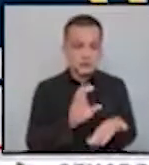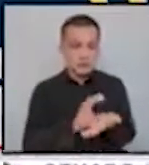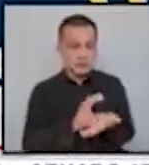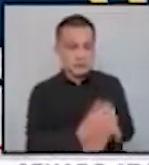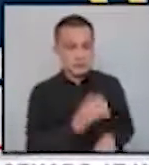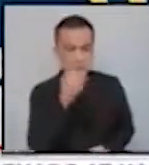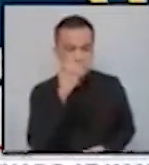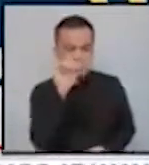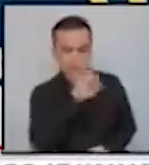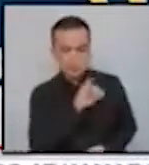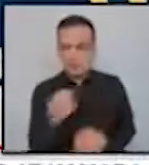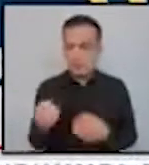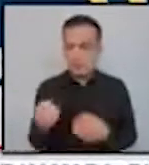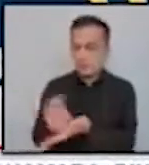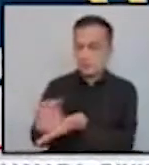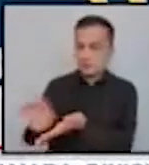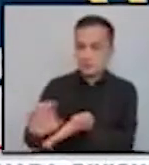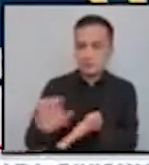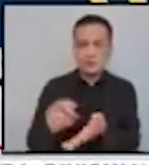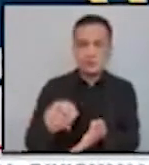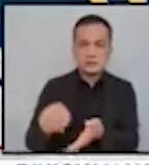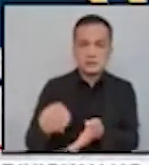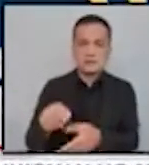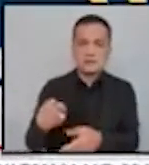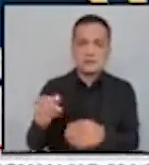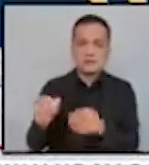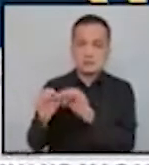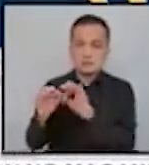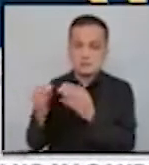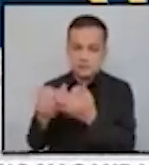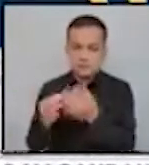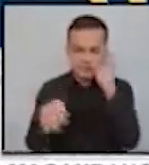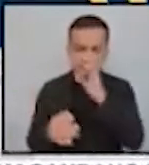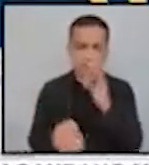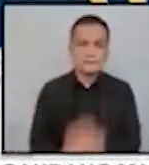napakaraming pangailangan ng milyong-milyong pamilyang Pilipino.